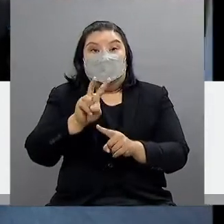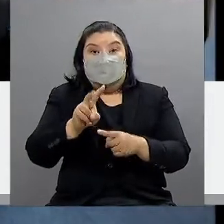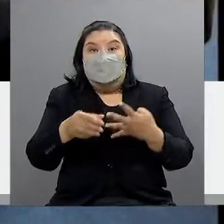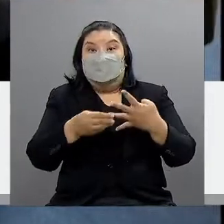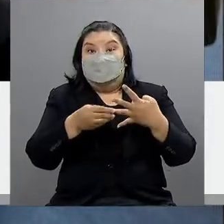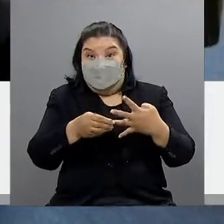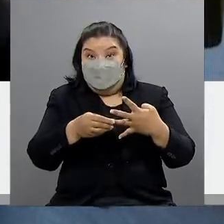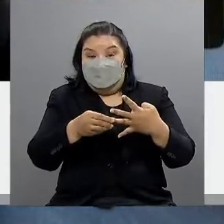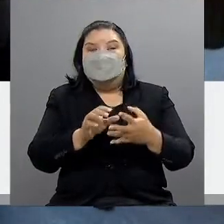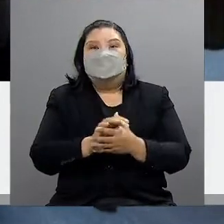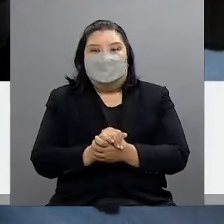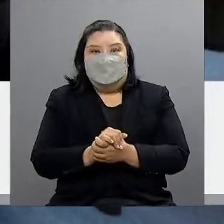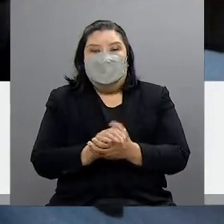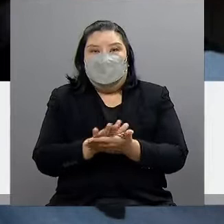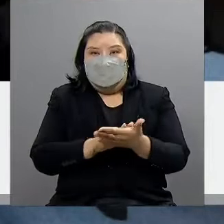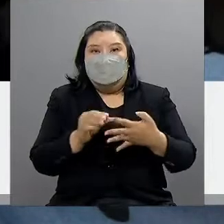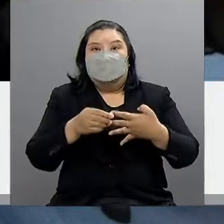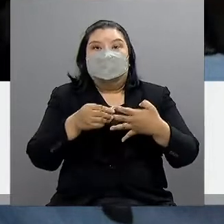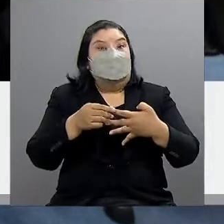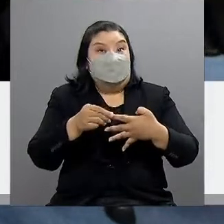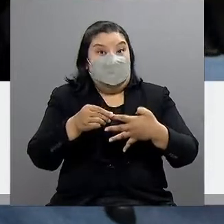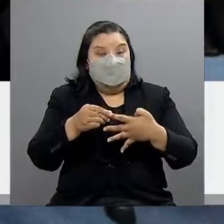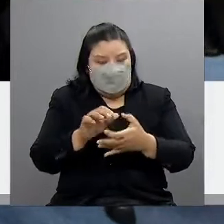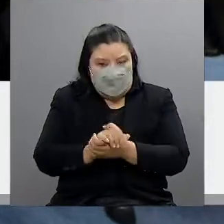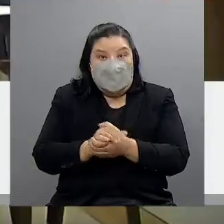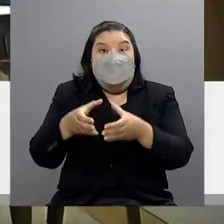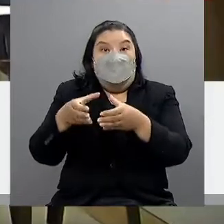Biden เตือนว่า ช่ตวันตกจะใช้มาตรการด้านเศรษฐ